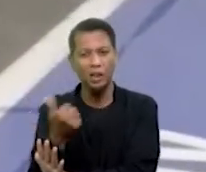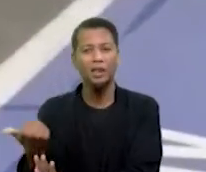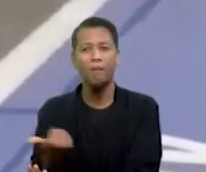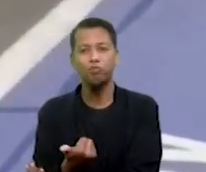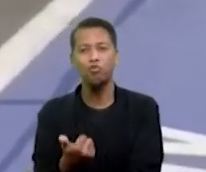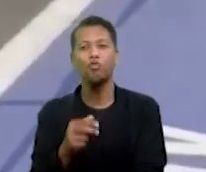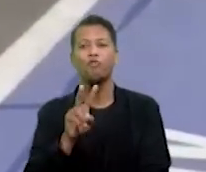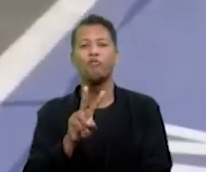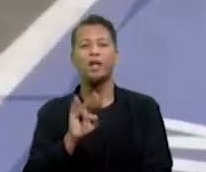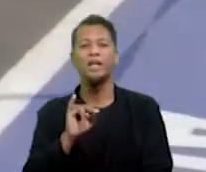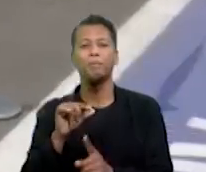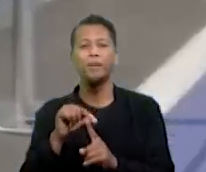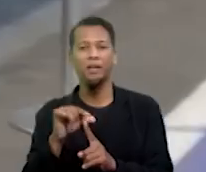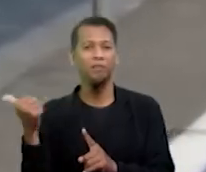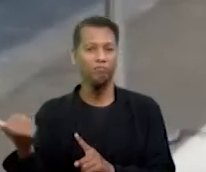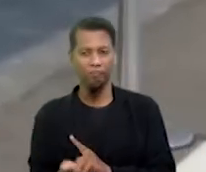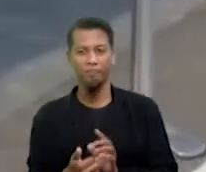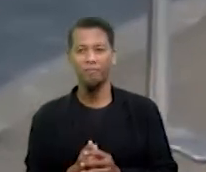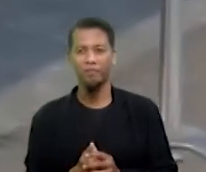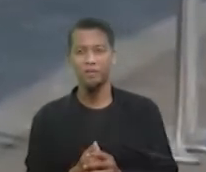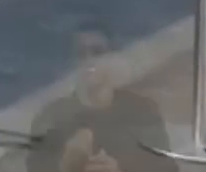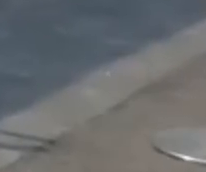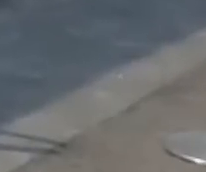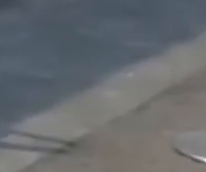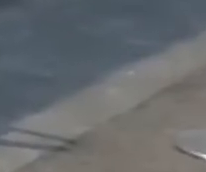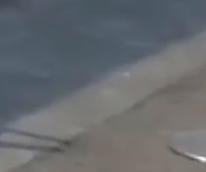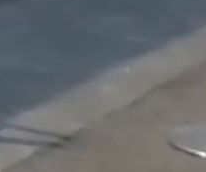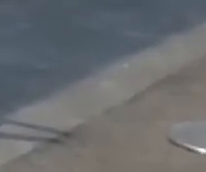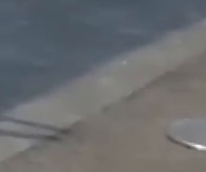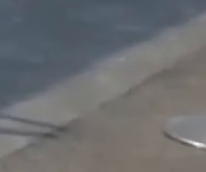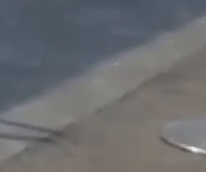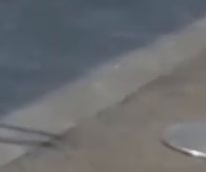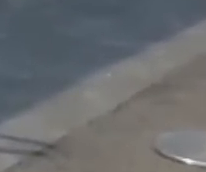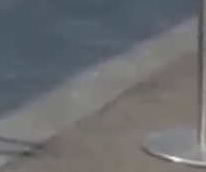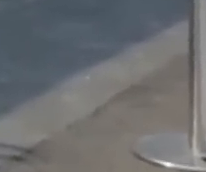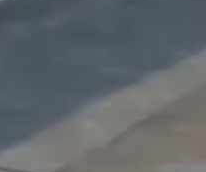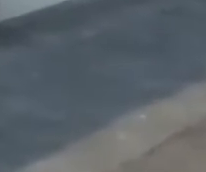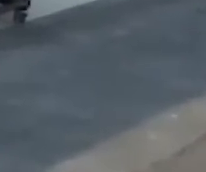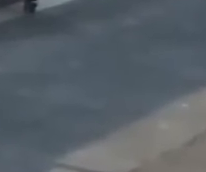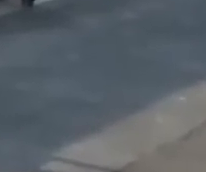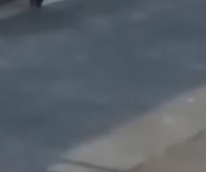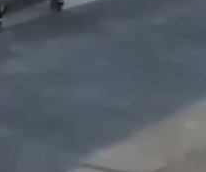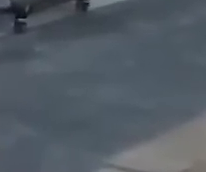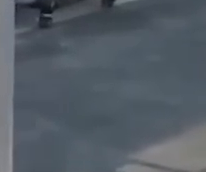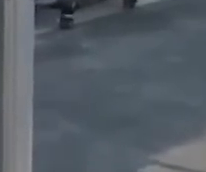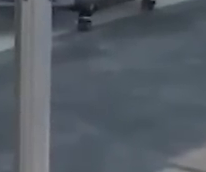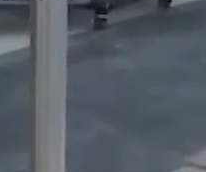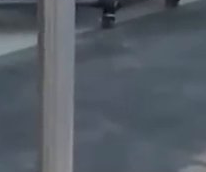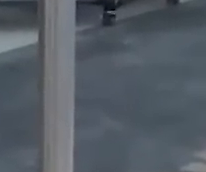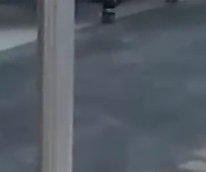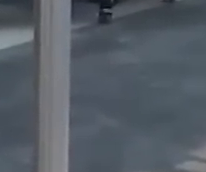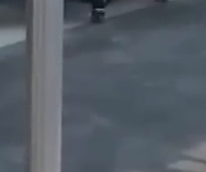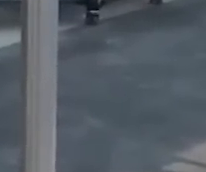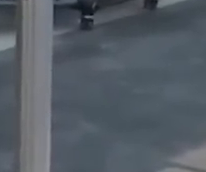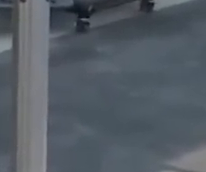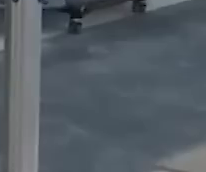datang dan melangsungkan paddock tour. Memang dijadwalkan bahwa pada pukul 14 waktu Indonesia Barat Presiden Joko Widodo akan tiba dan kemudian juga